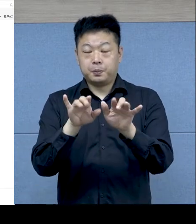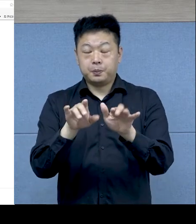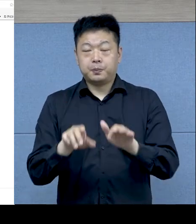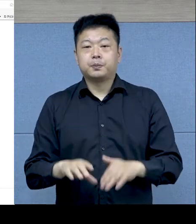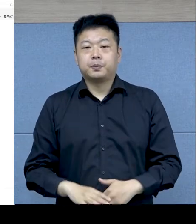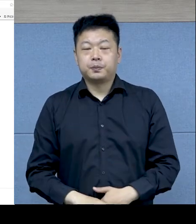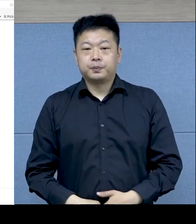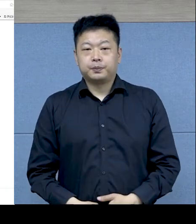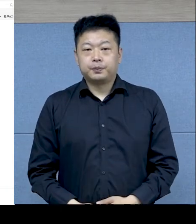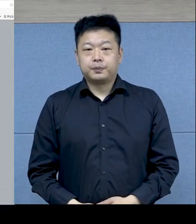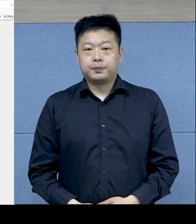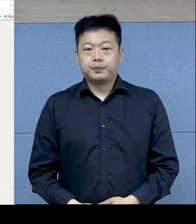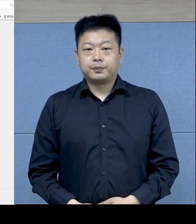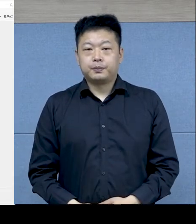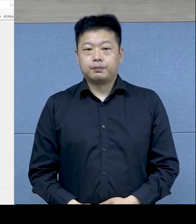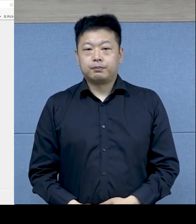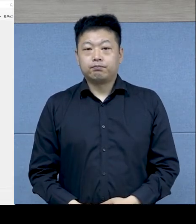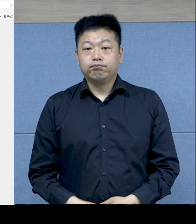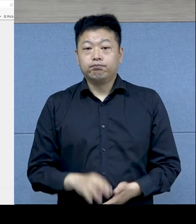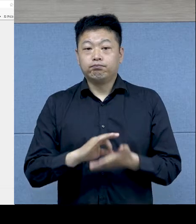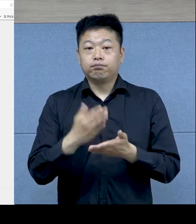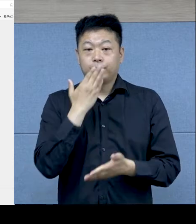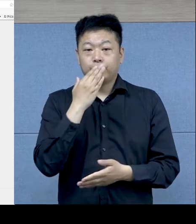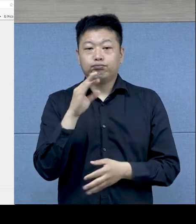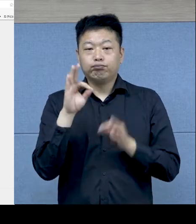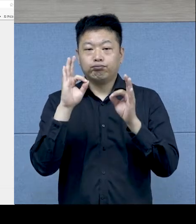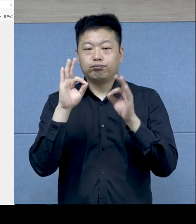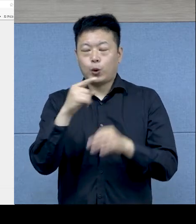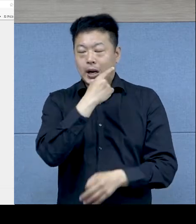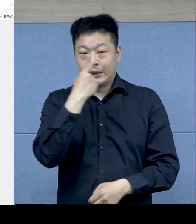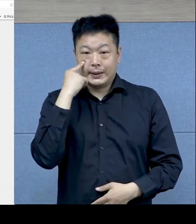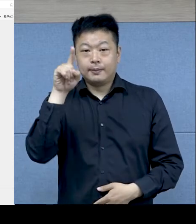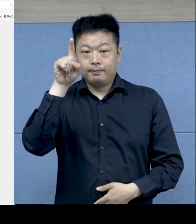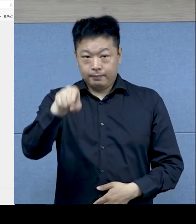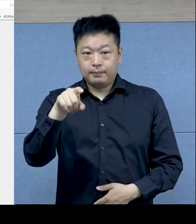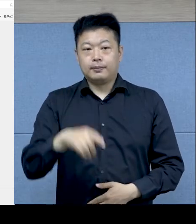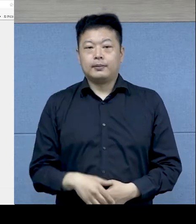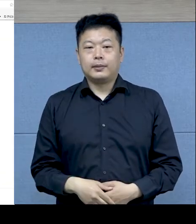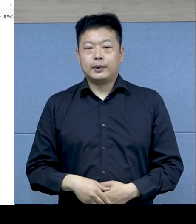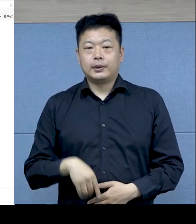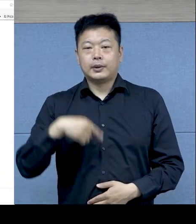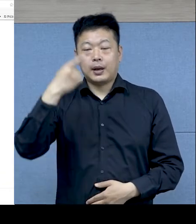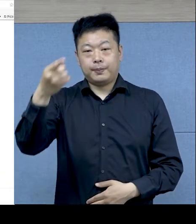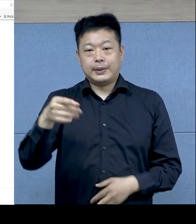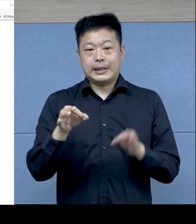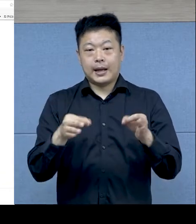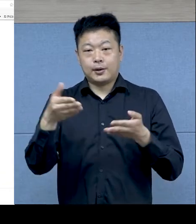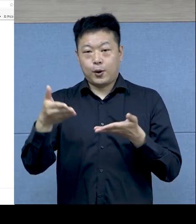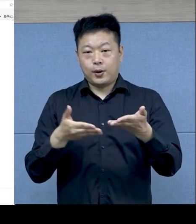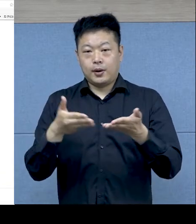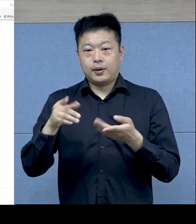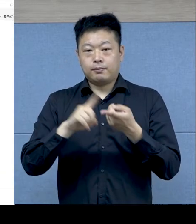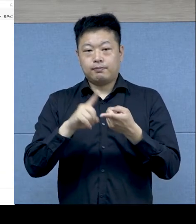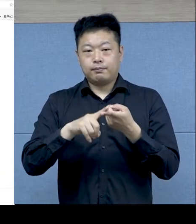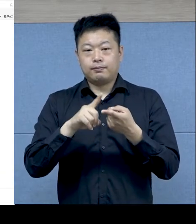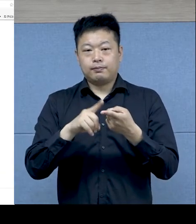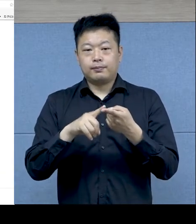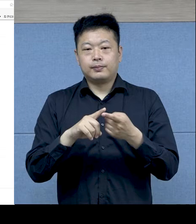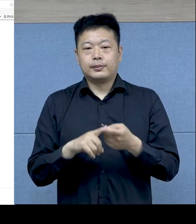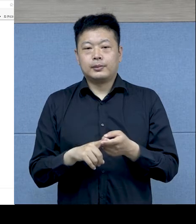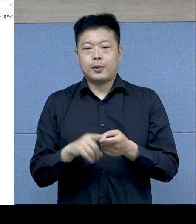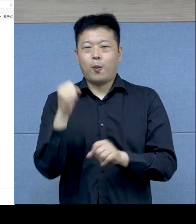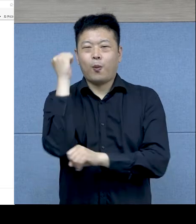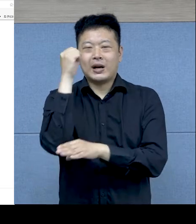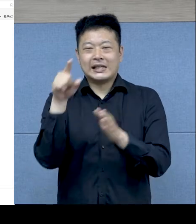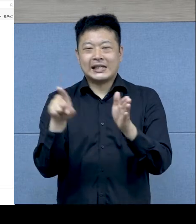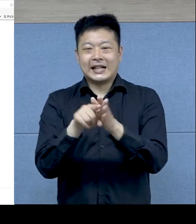네, 중복 확인을 보시면 사용 가능한 아이디입니다. 그래서 확인을 누르시고 거래은행 정보는 기본적으로 신한은행으로 설정되어